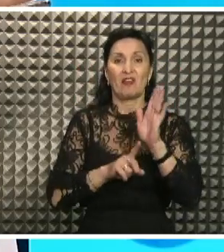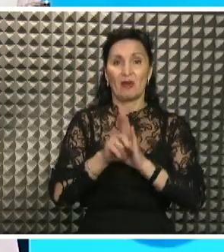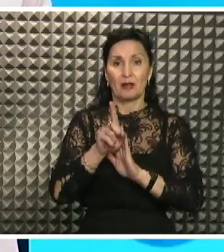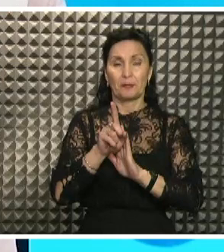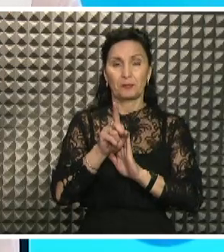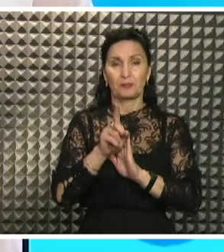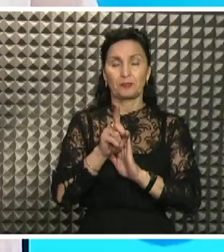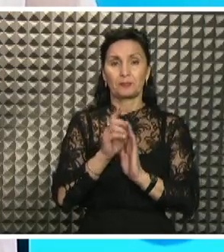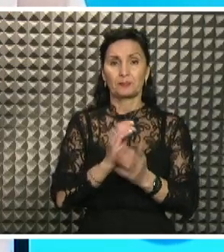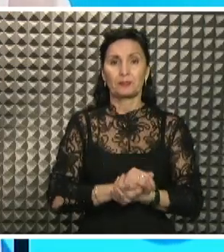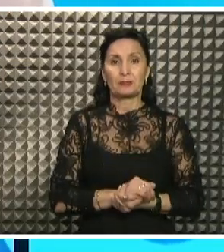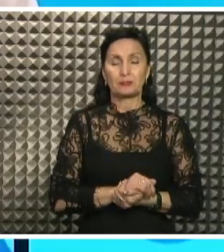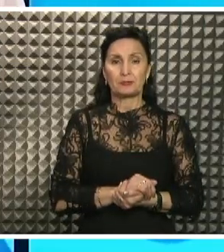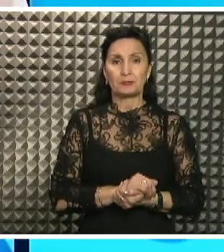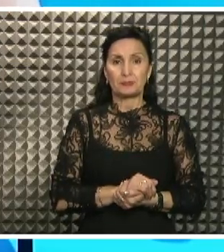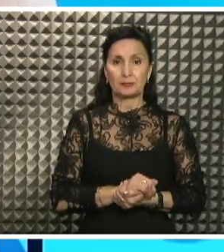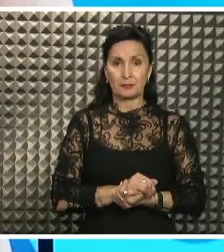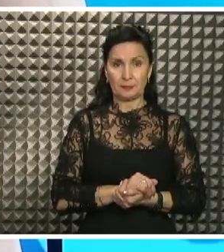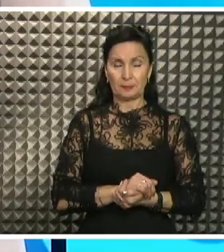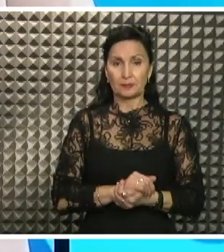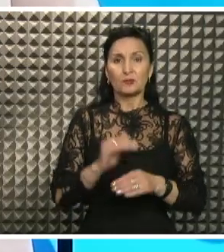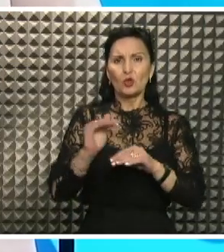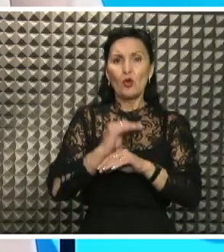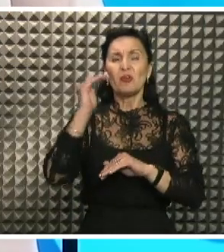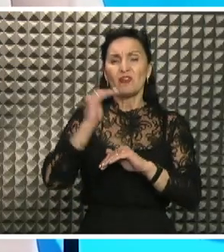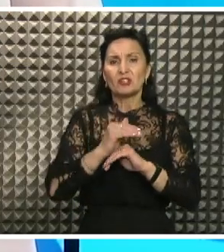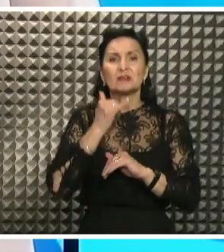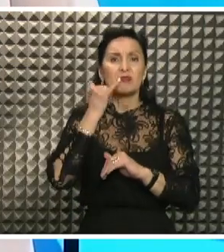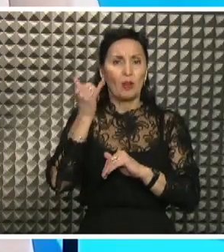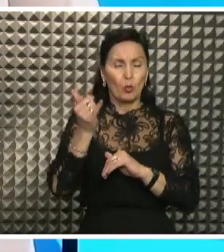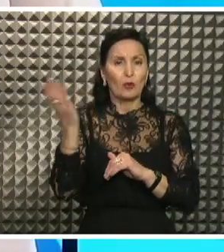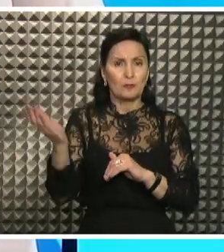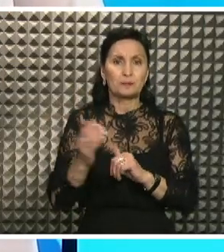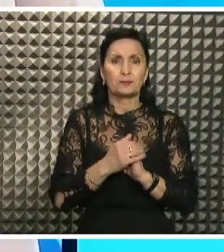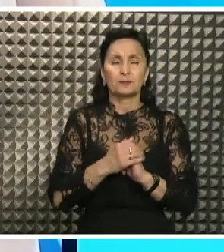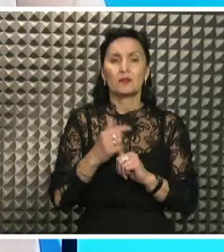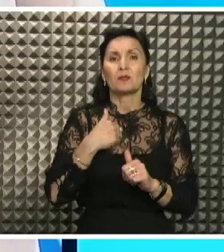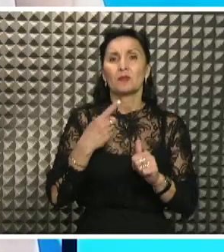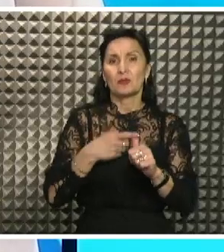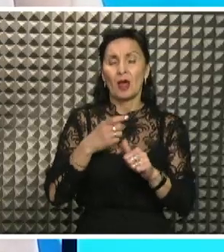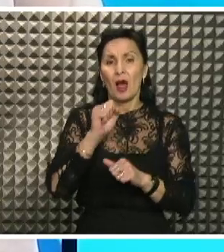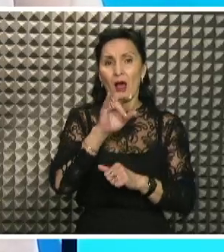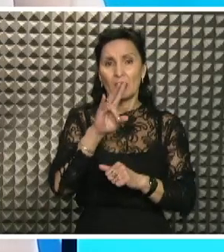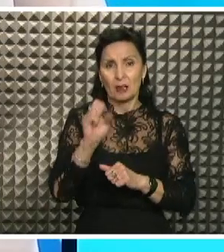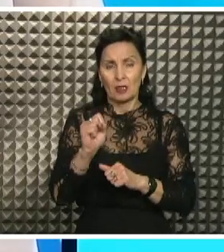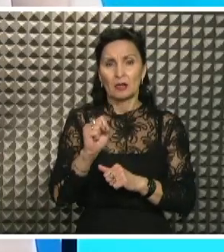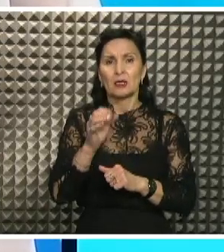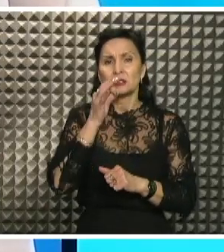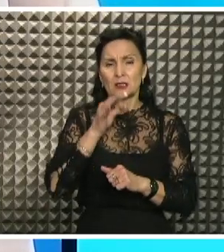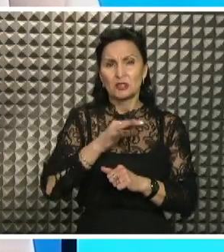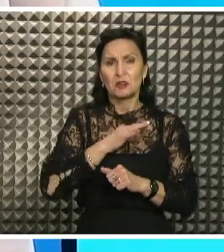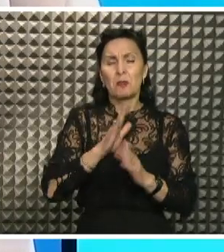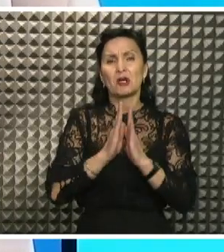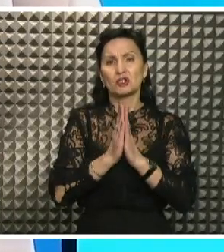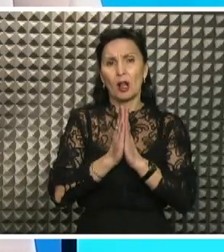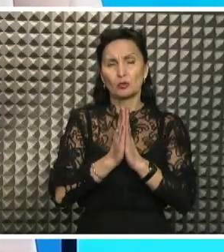длительное применение не нужно. У нас звонок в студию, да. Перерывимся. Добрый вечер, представьтесь, пожалуйста, и ваш вопрос. Здравствуйте. Меня звать Анна. Очень приятно.